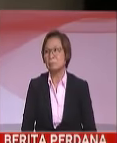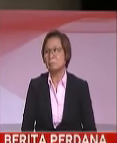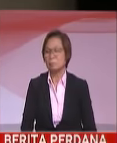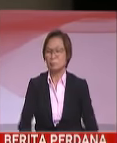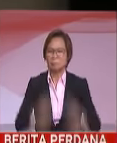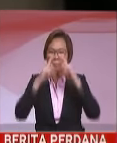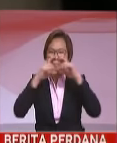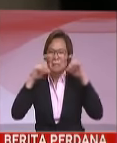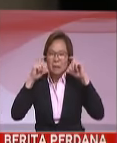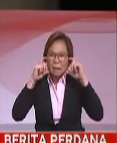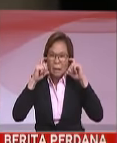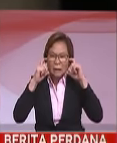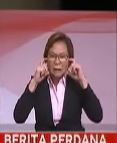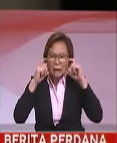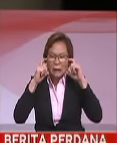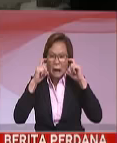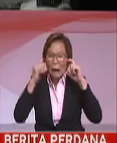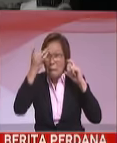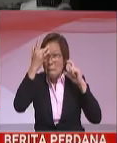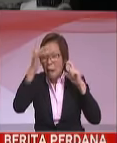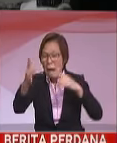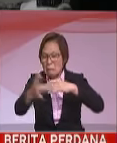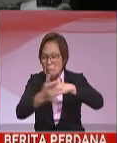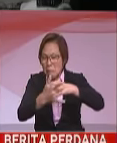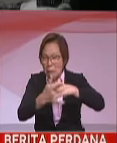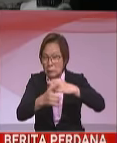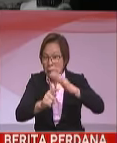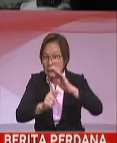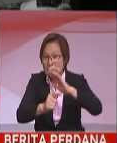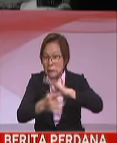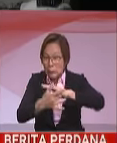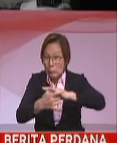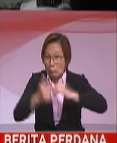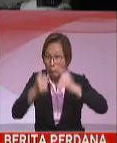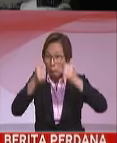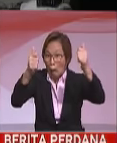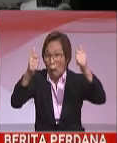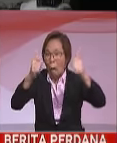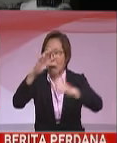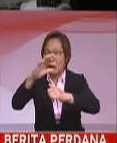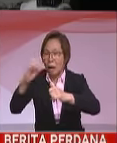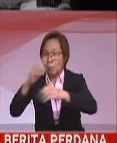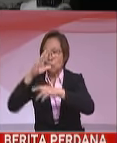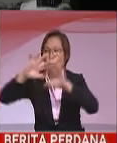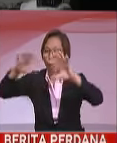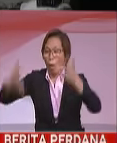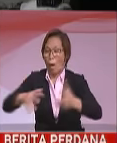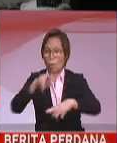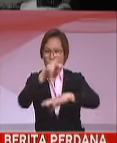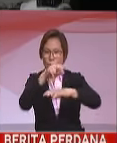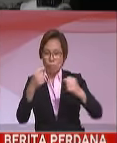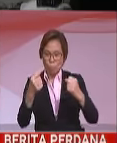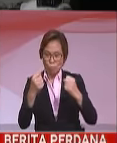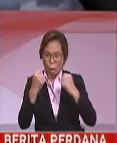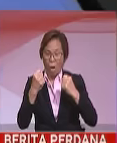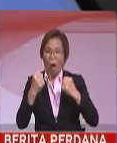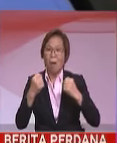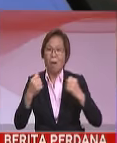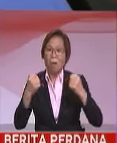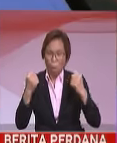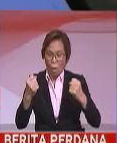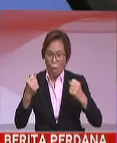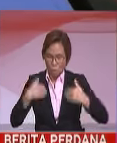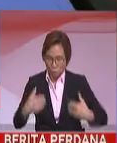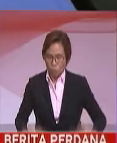Pelitup muka dengan ciri-ciri pintar berteknologi tinggi sedang dicipta beberapa syarikat dunia. Ia boleh memantau kesihatan si pemakai,